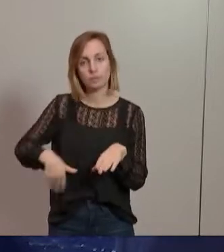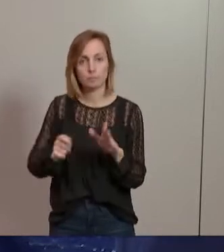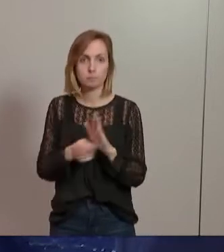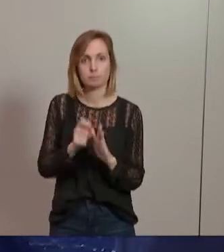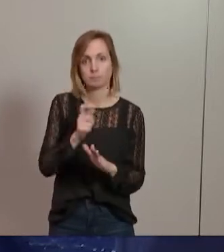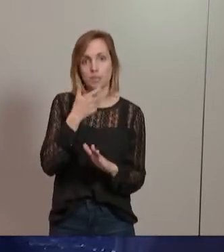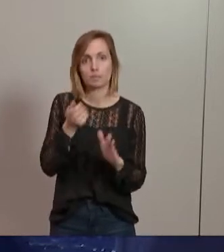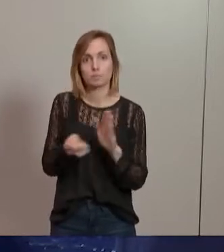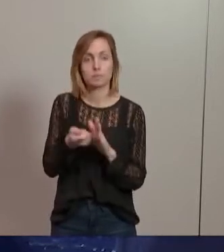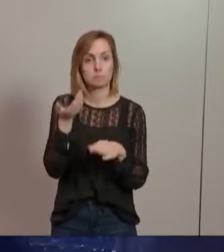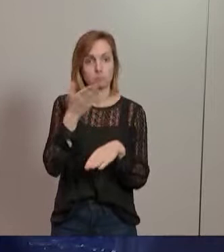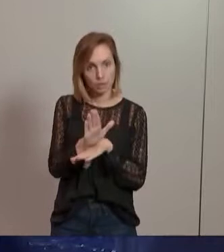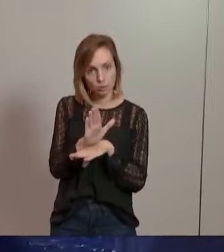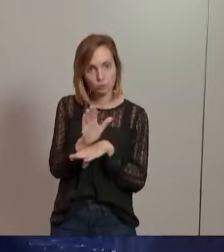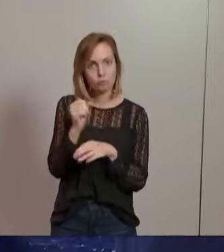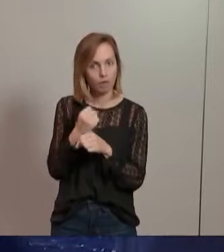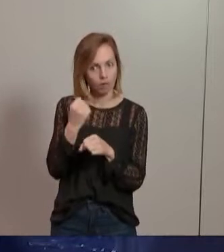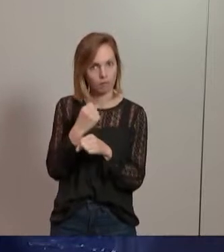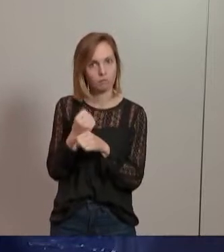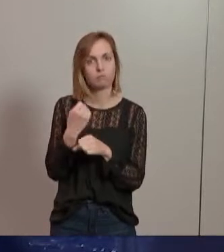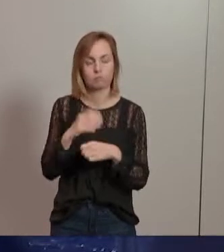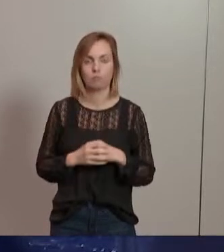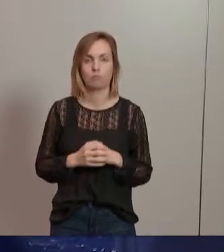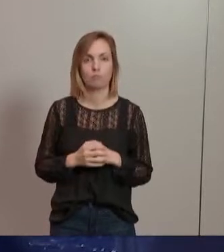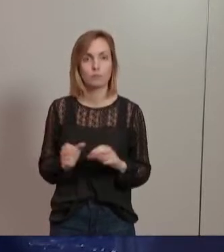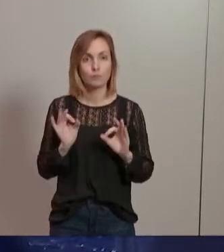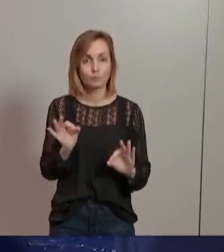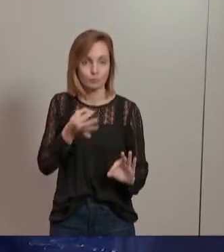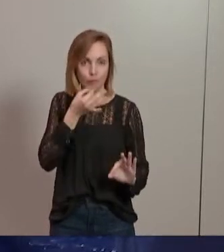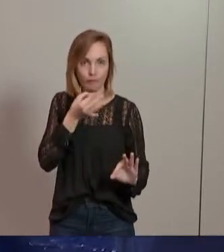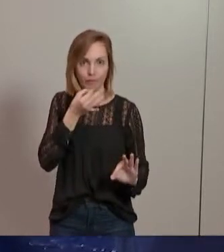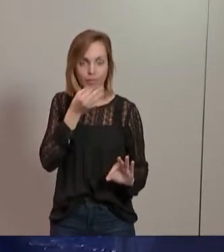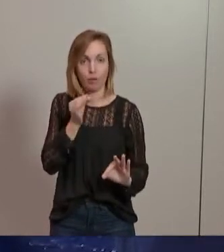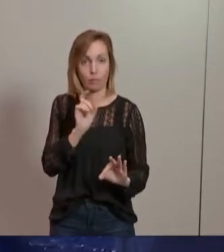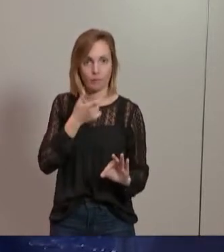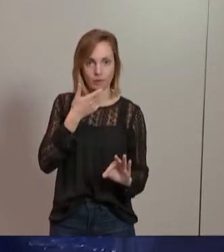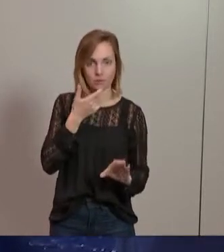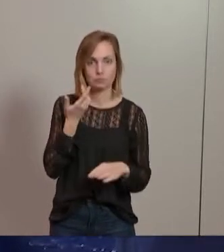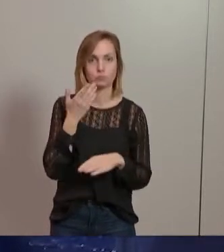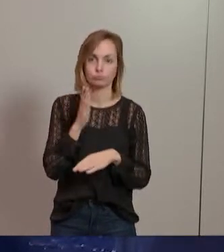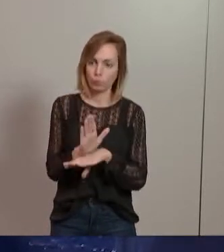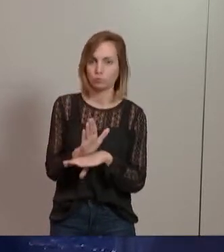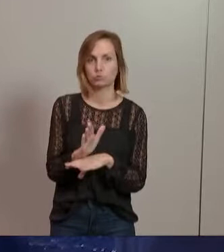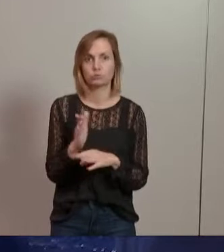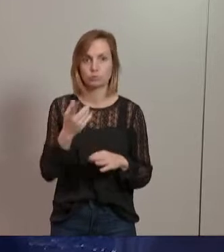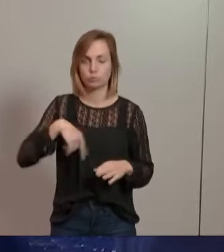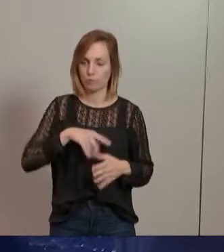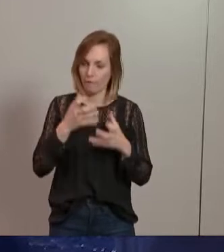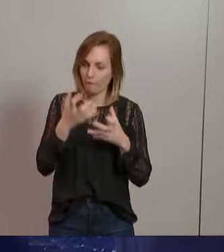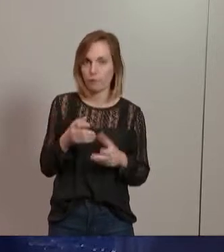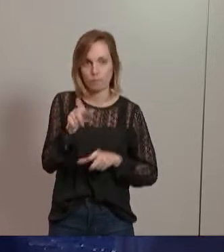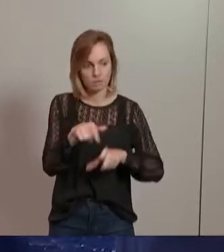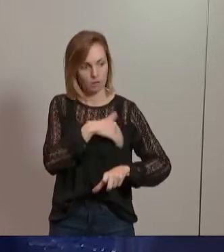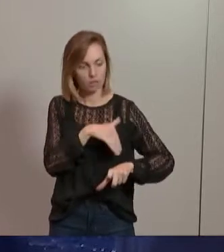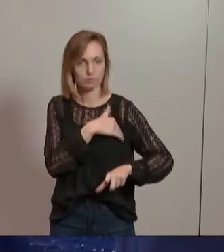nous présenterons nos premières réponses. À cette occasion, nous reviendrons sur notre volonté de renforcer la présence des agents de la